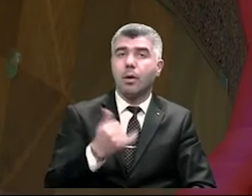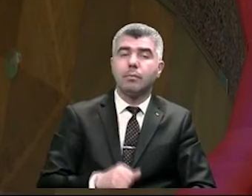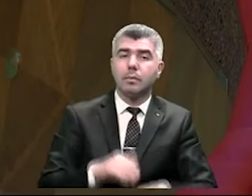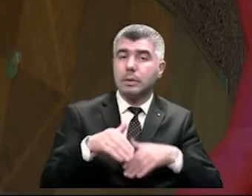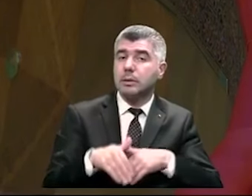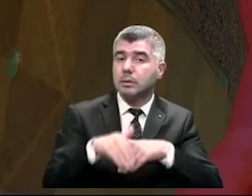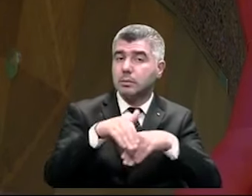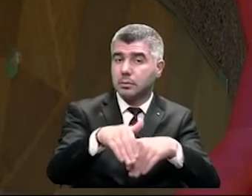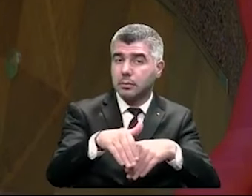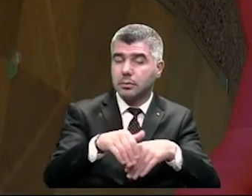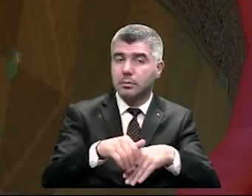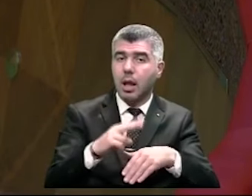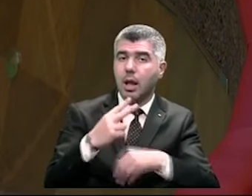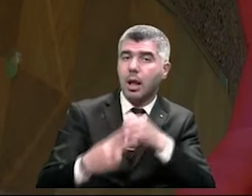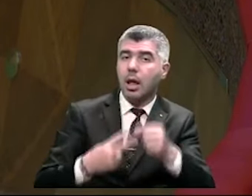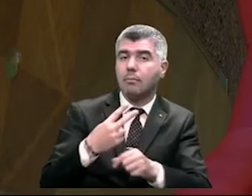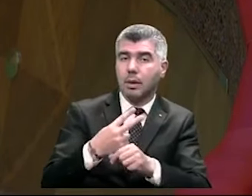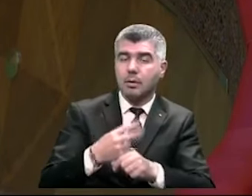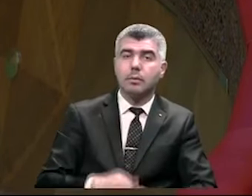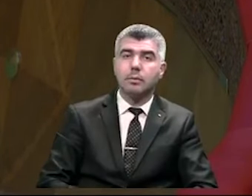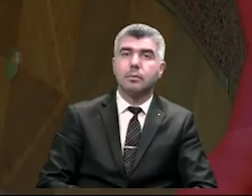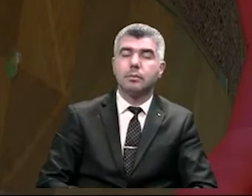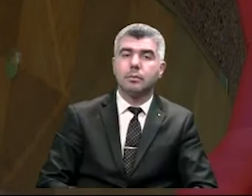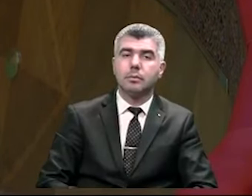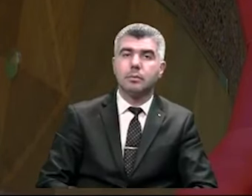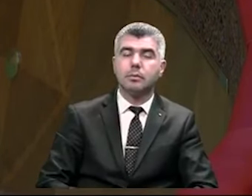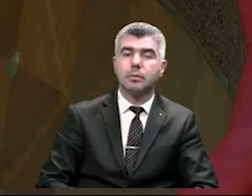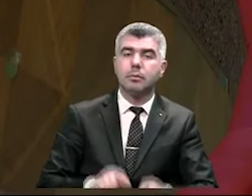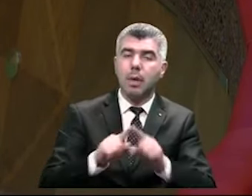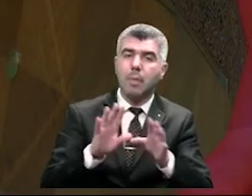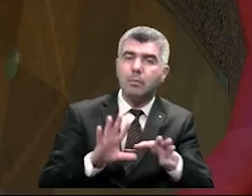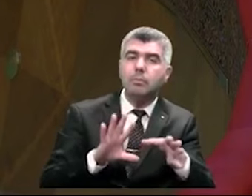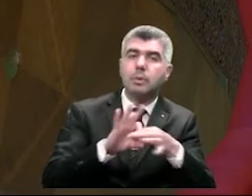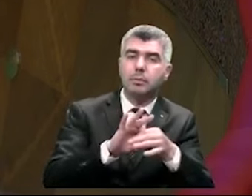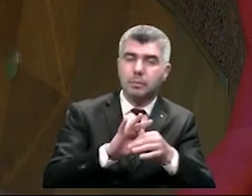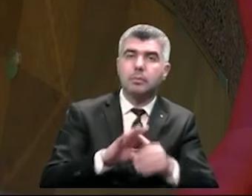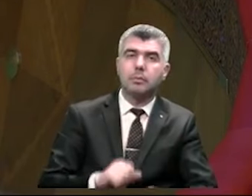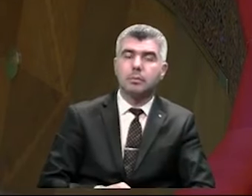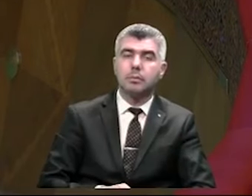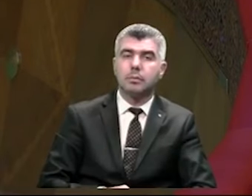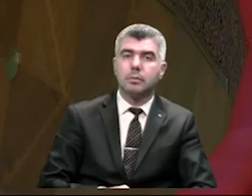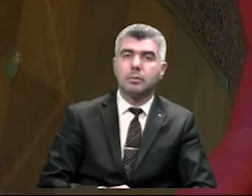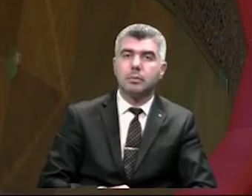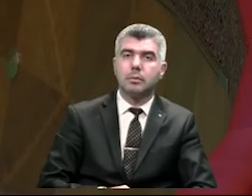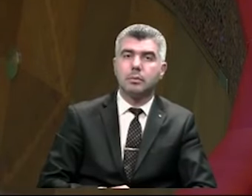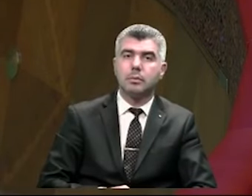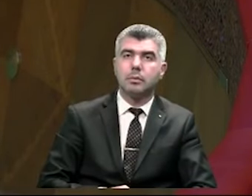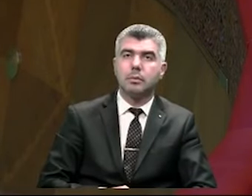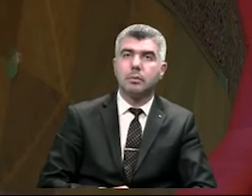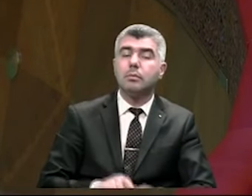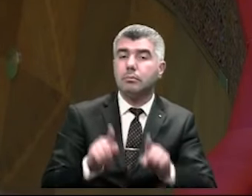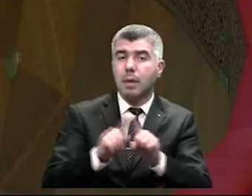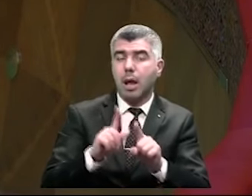فيد منذ سنتين هي الشركات اللي درهم مع